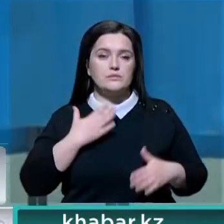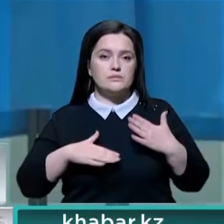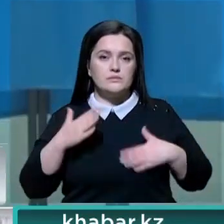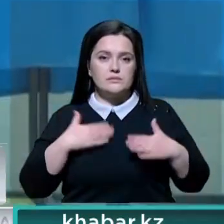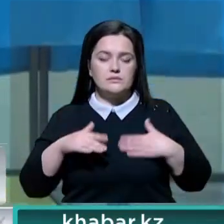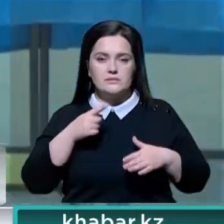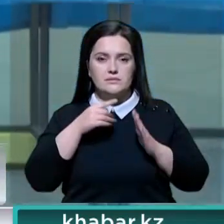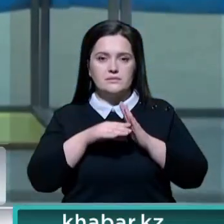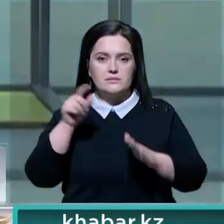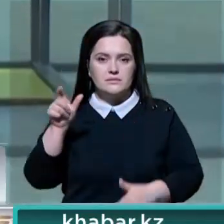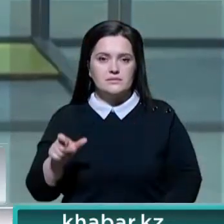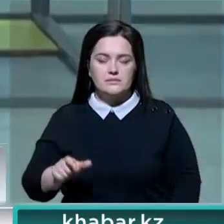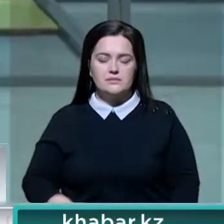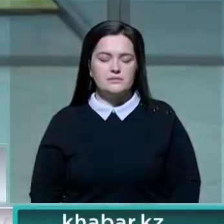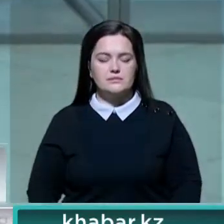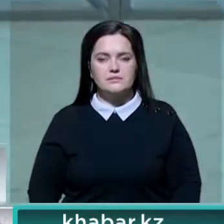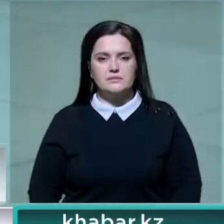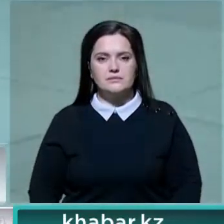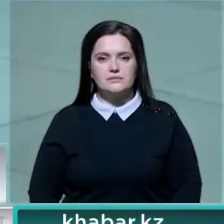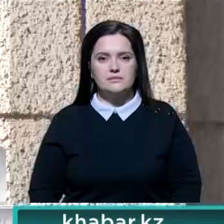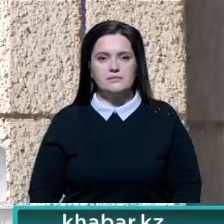молодежи. Это радует, говорит